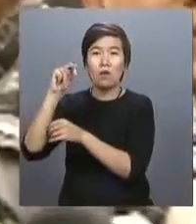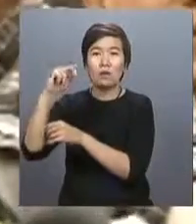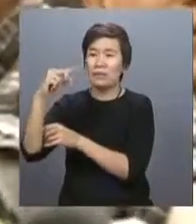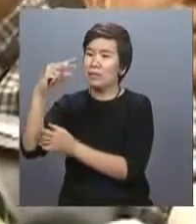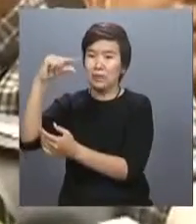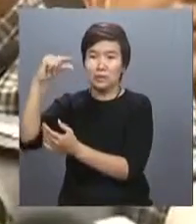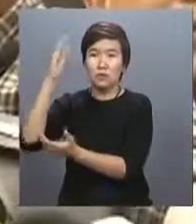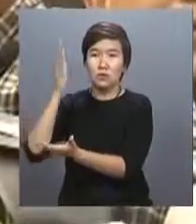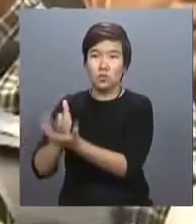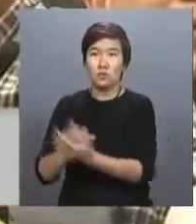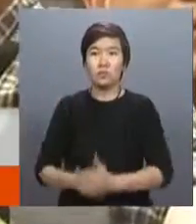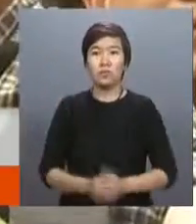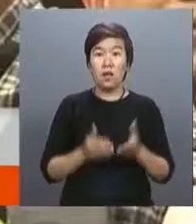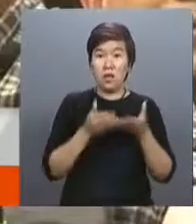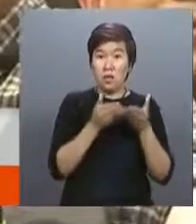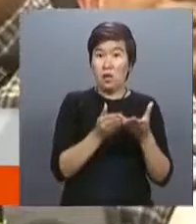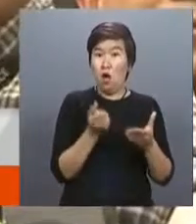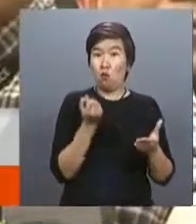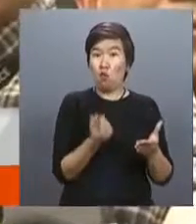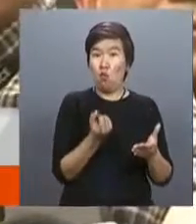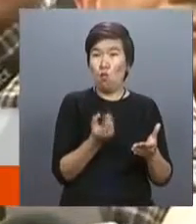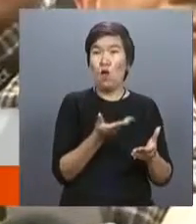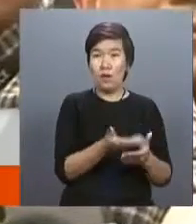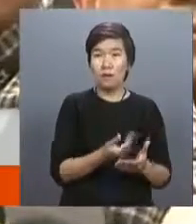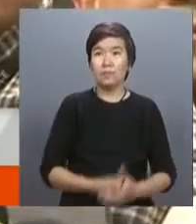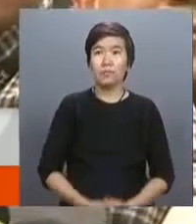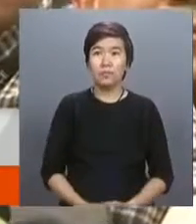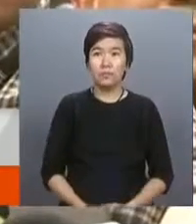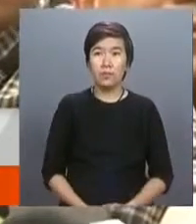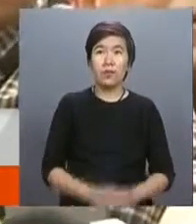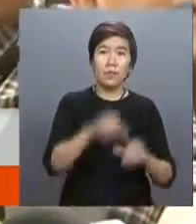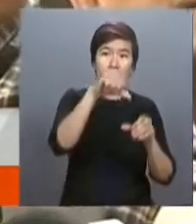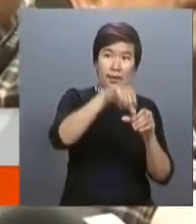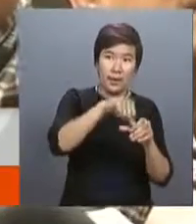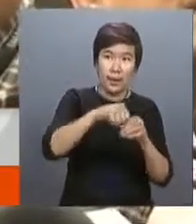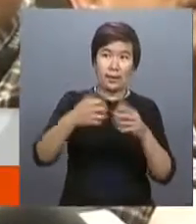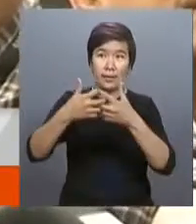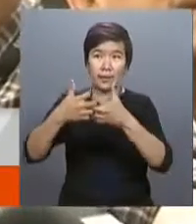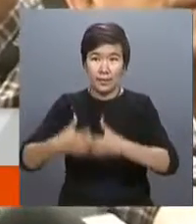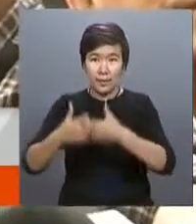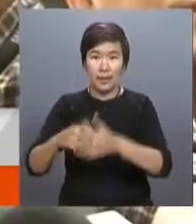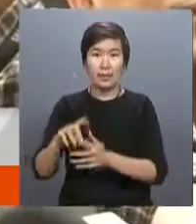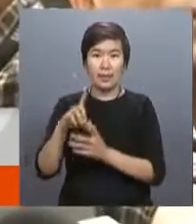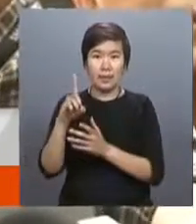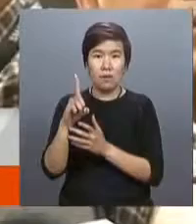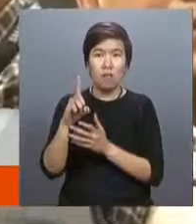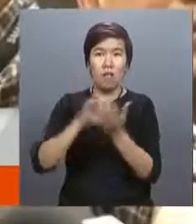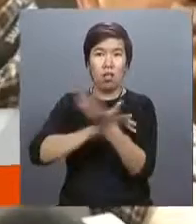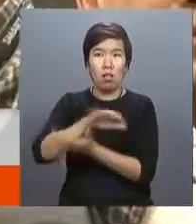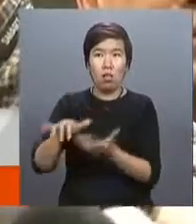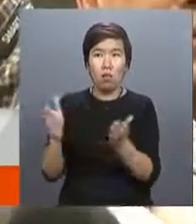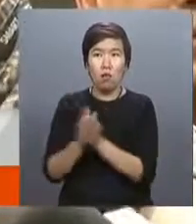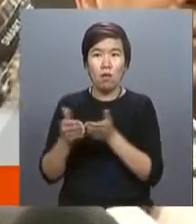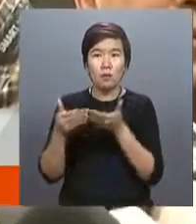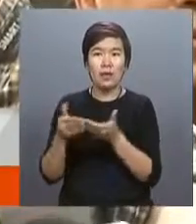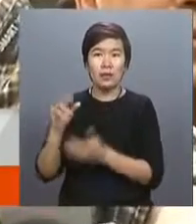สำหรับเรือด่วนรับผู้โดยสารที่ใช้ลักษณะของก๊าซกับเครื่องยนต์ในลักษณะนี้เนี่ยมีประมาณ30ลำ